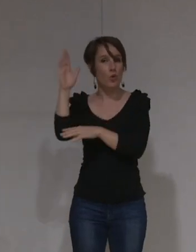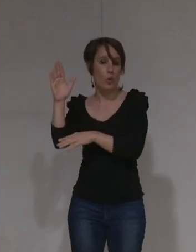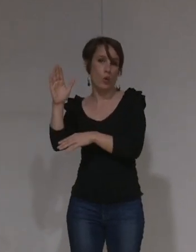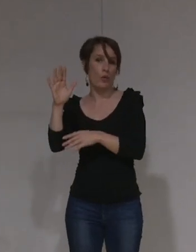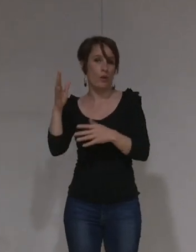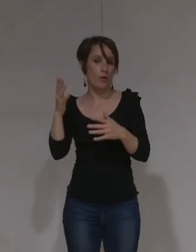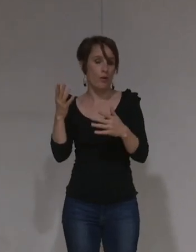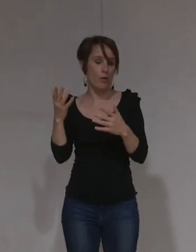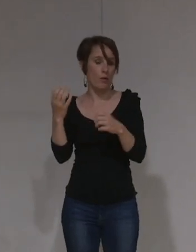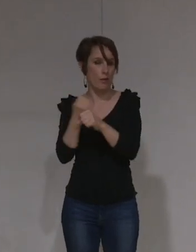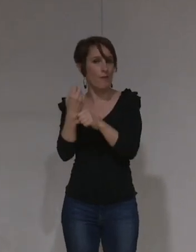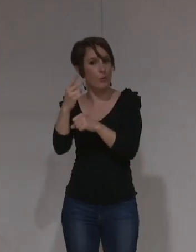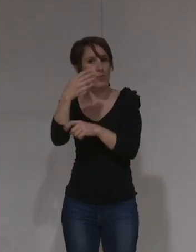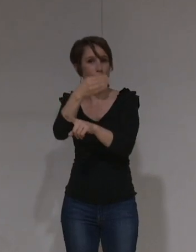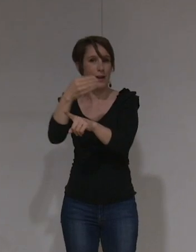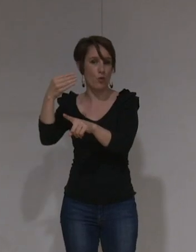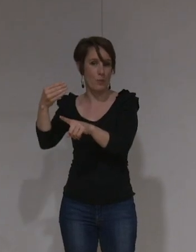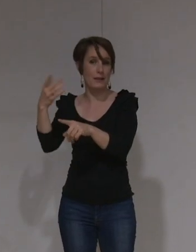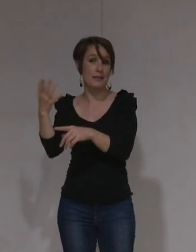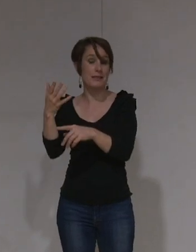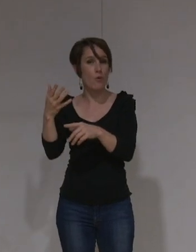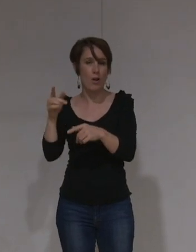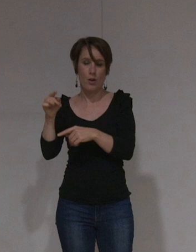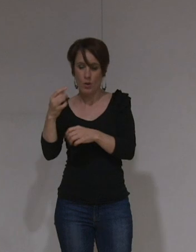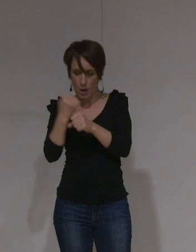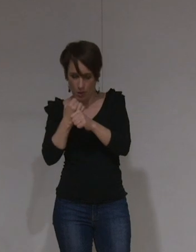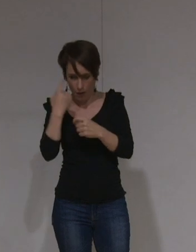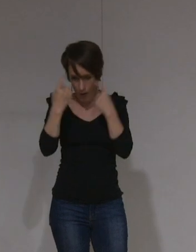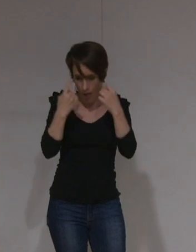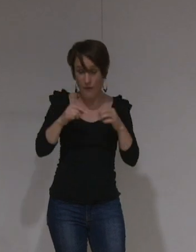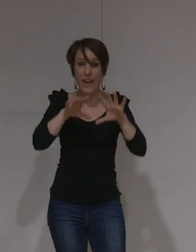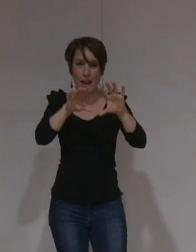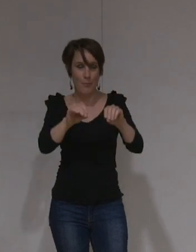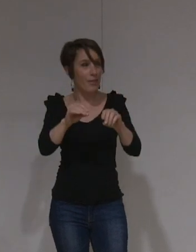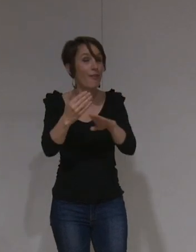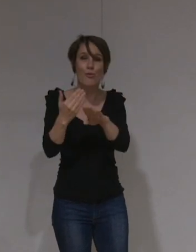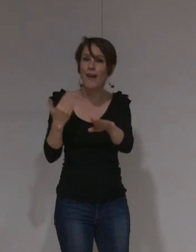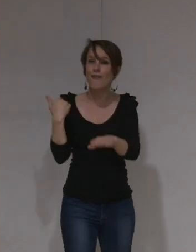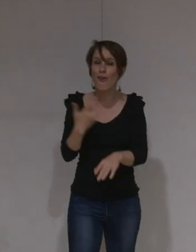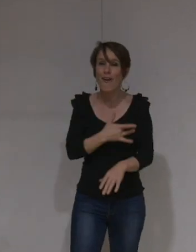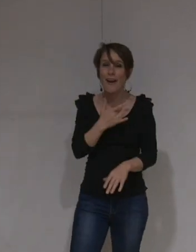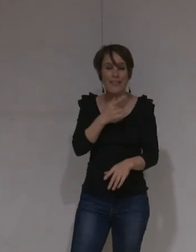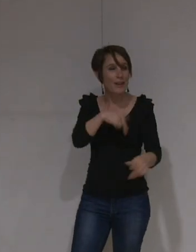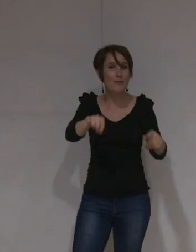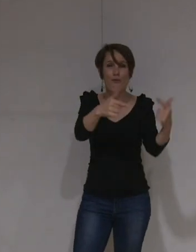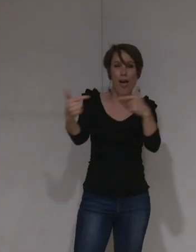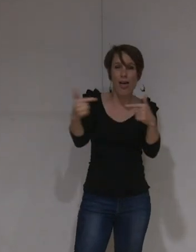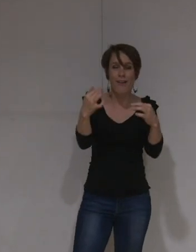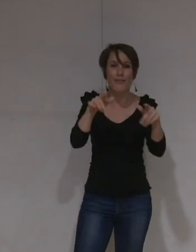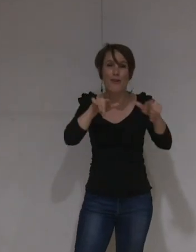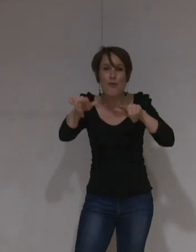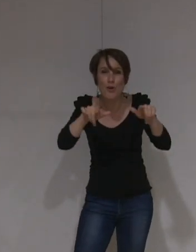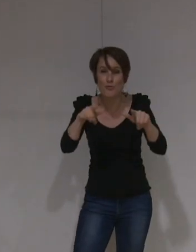moment-là c'est la forme de l'habitat c'est intéressant d'entendre tous ces débats qui qui ont précédé sur l'habitat et